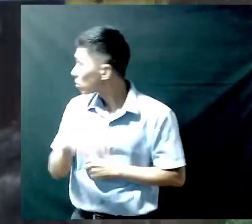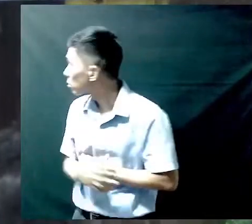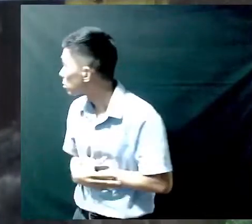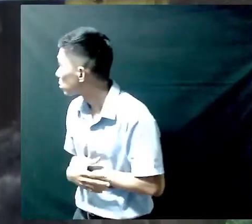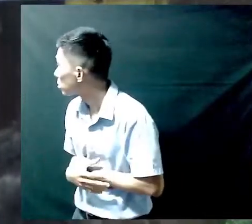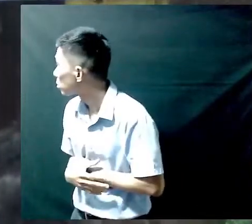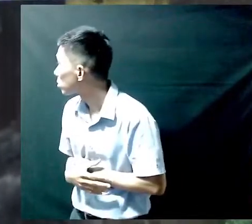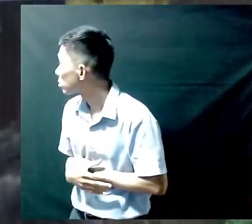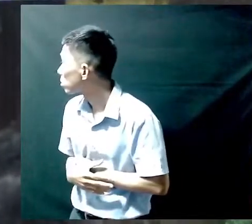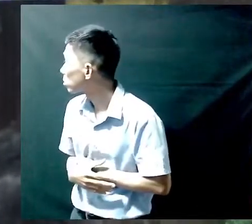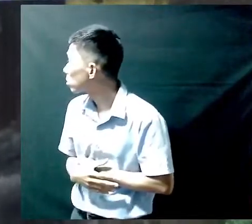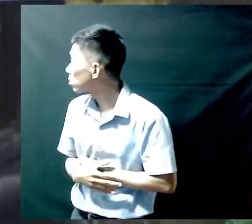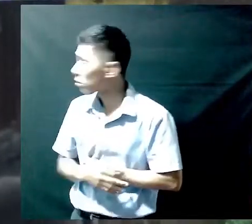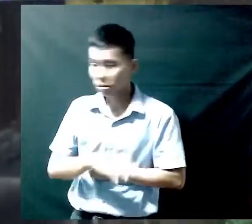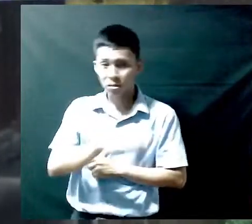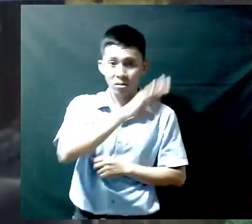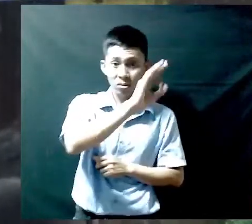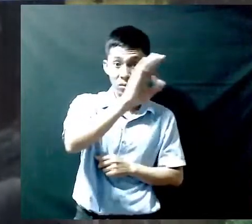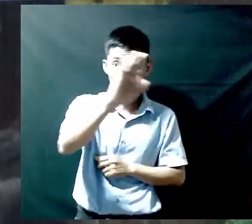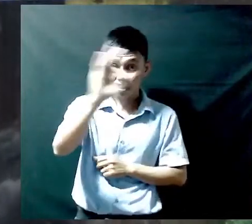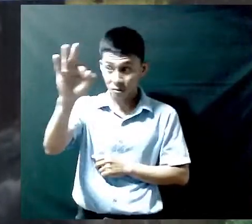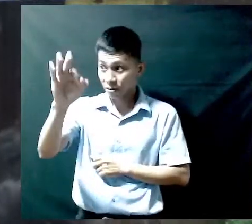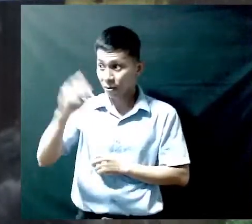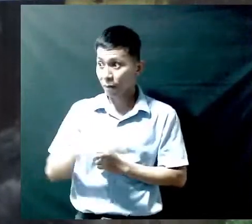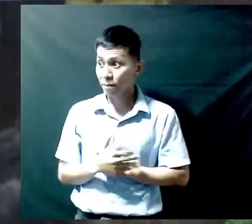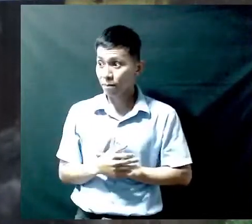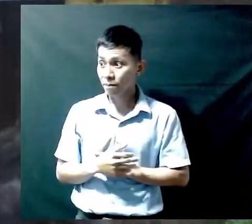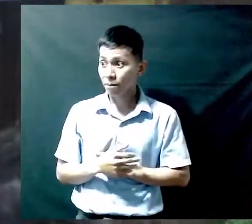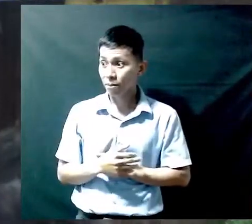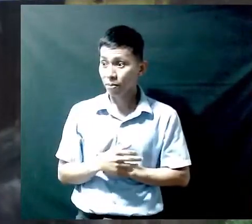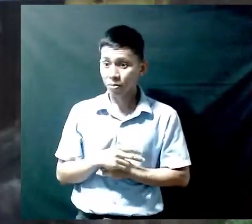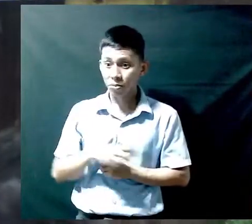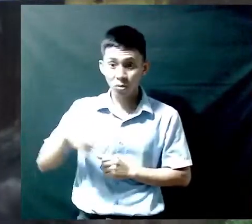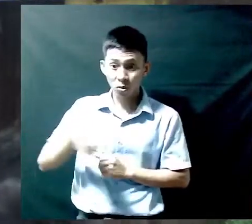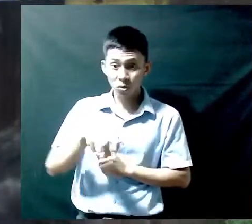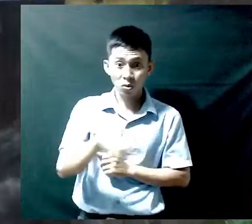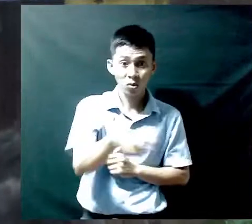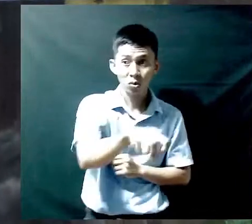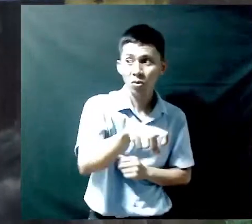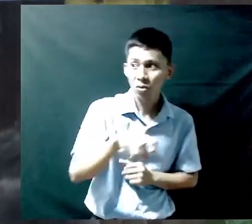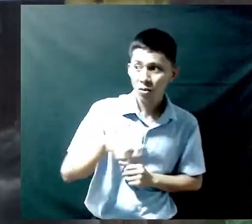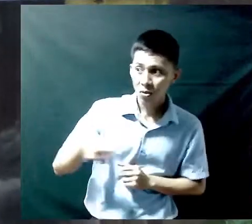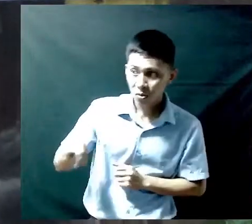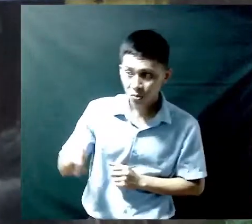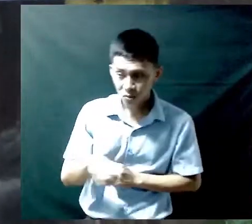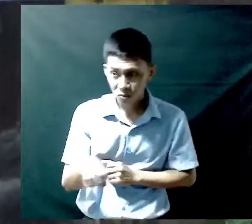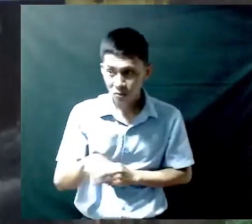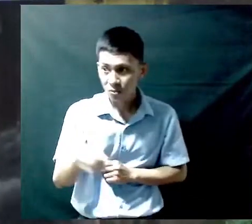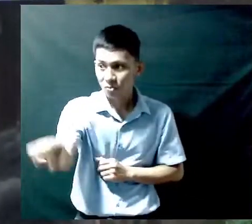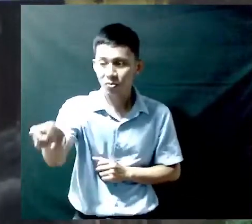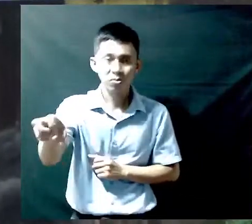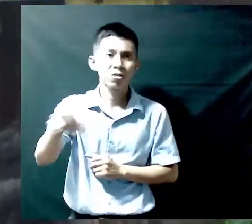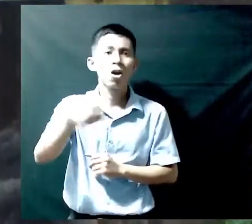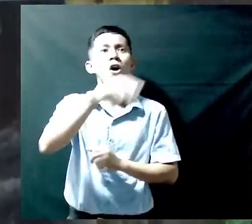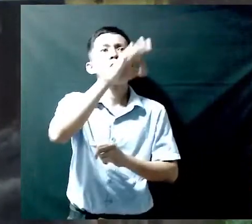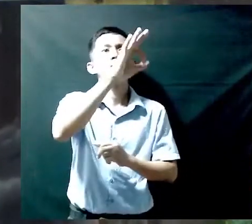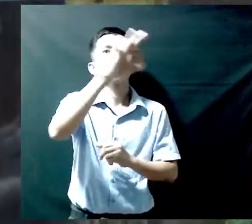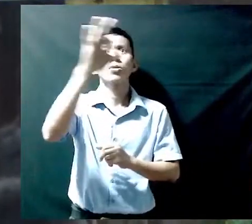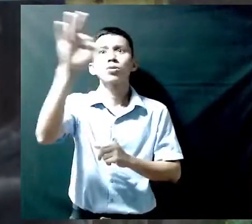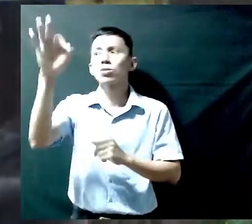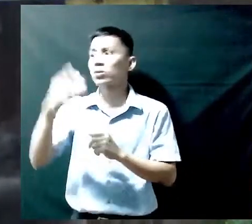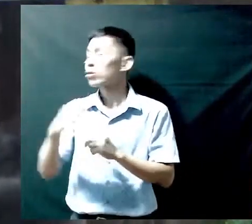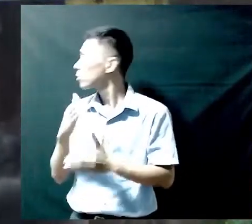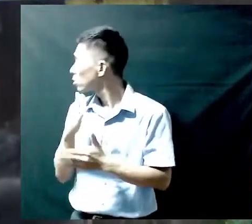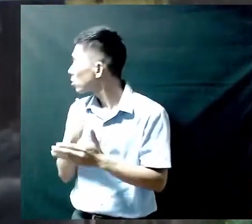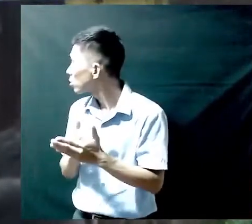for 22 years, sanay po ako naglalakad-lakad pag nagsasalita. At kung sakasakaling mapunta ako sa likuran